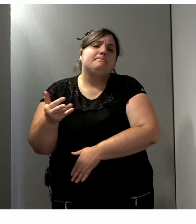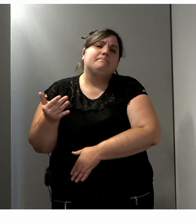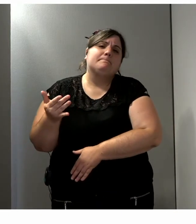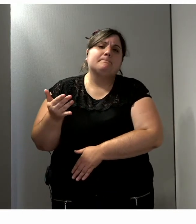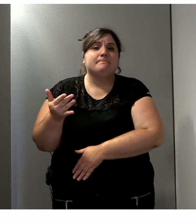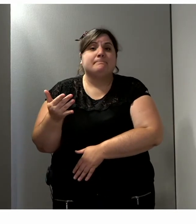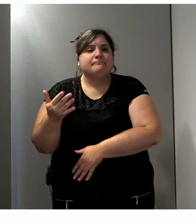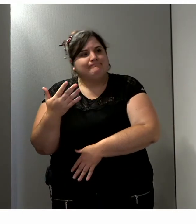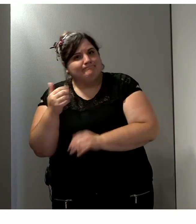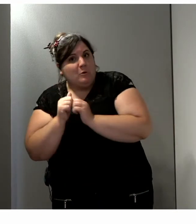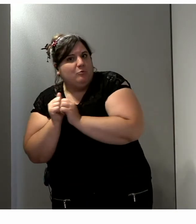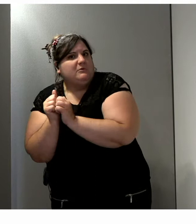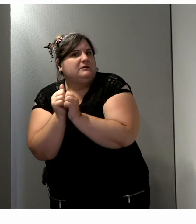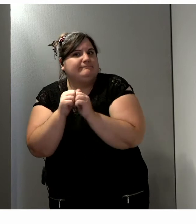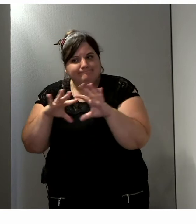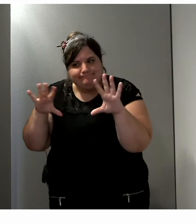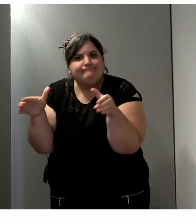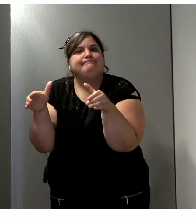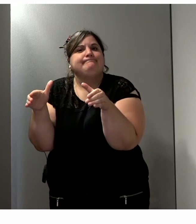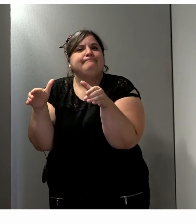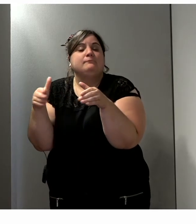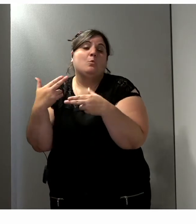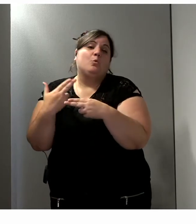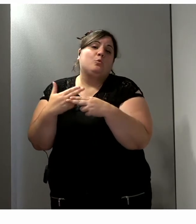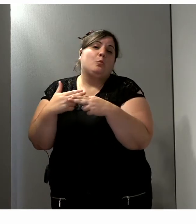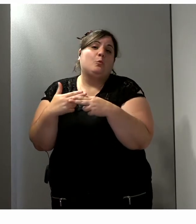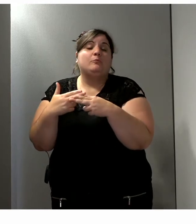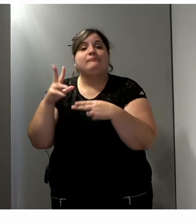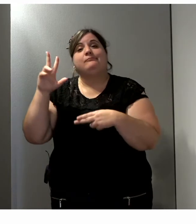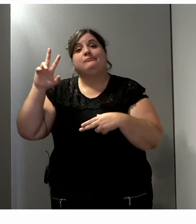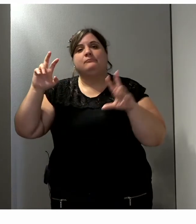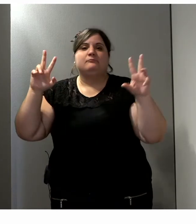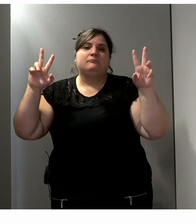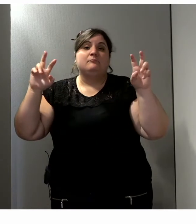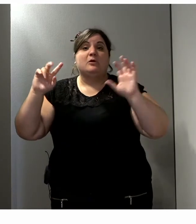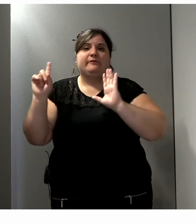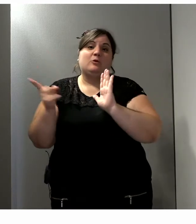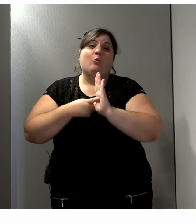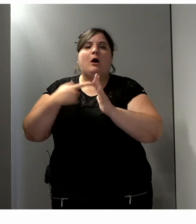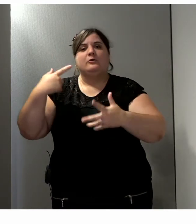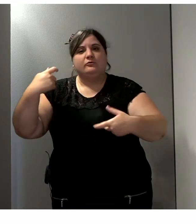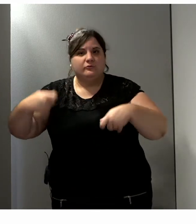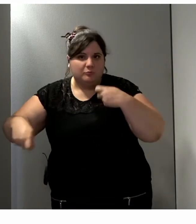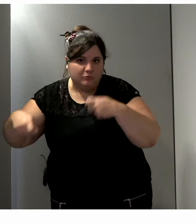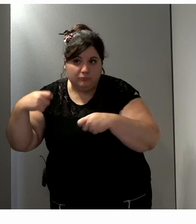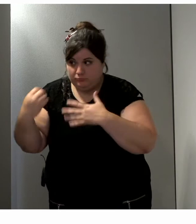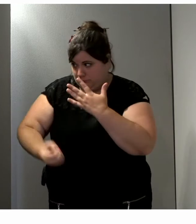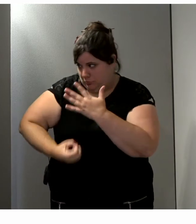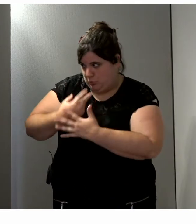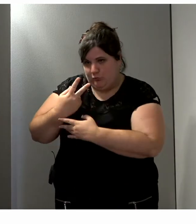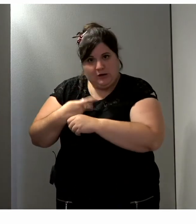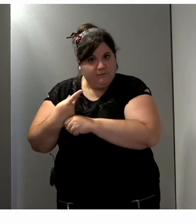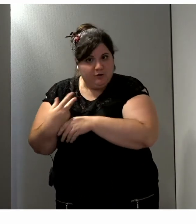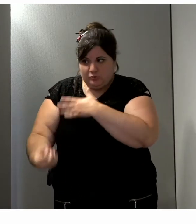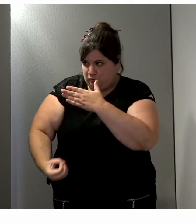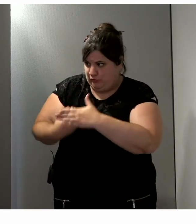plus collaborative, ce qu'on appelle en droit le droit souple. Donc, c'est des outils nouveaux. C'est notamment ce